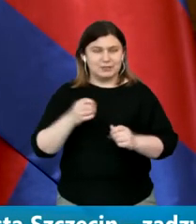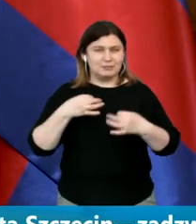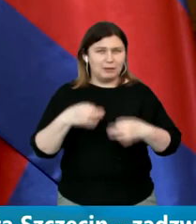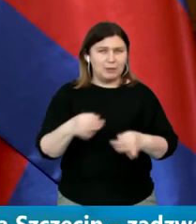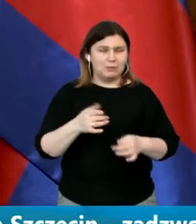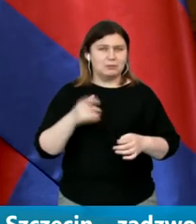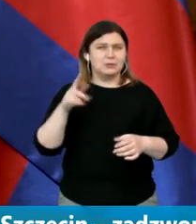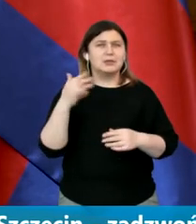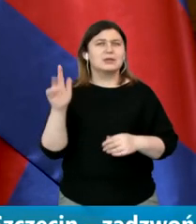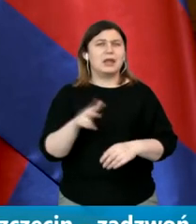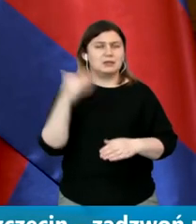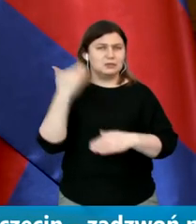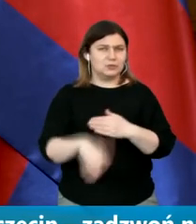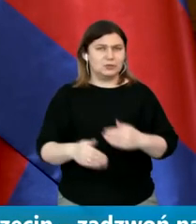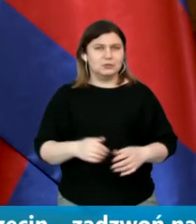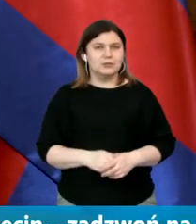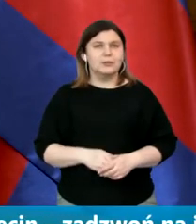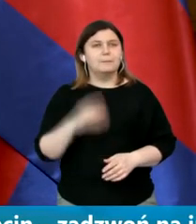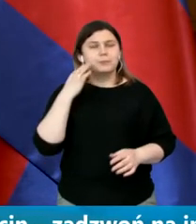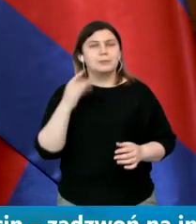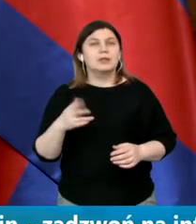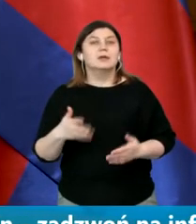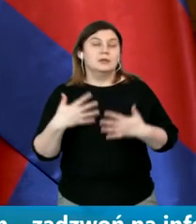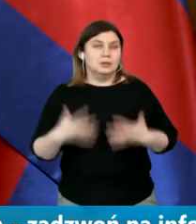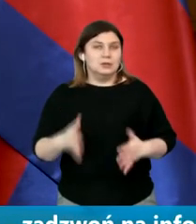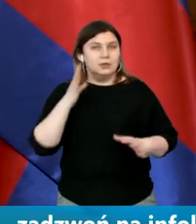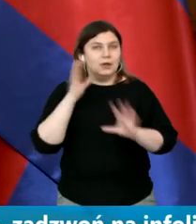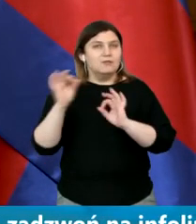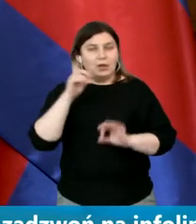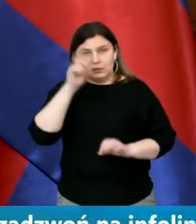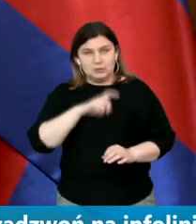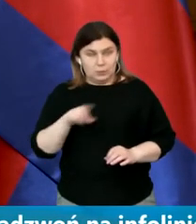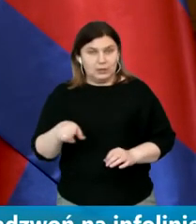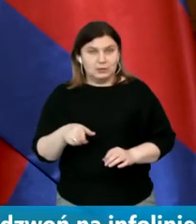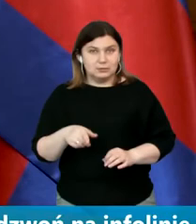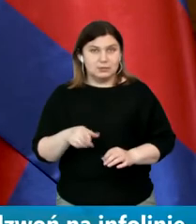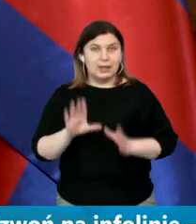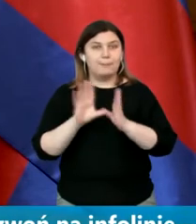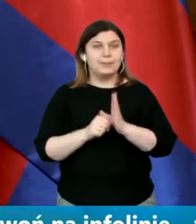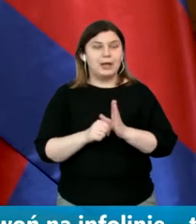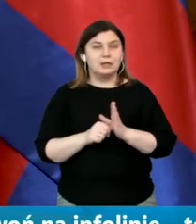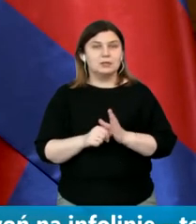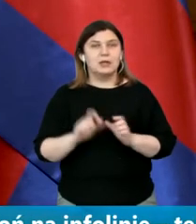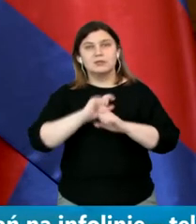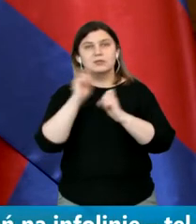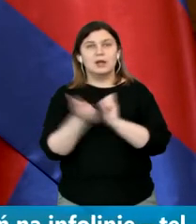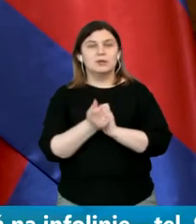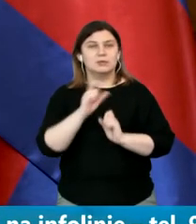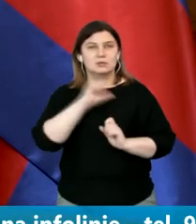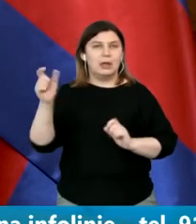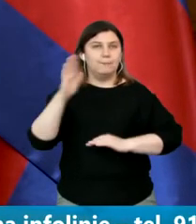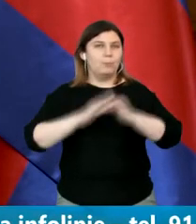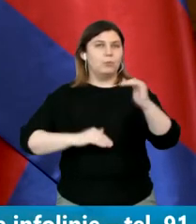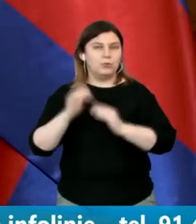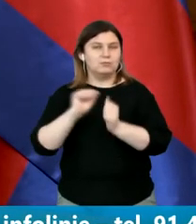skończy? Pani Hanno, niestety informacja zła jest taka, że miasto w zasadzie cały czas jest przebudowywane i